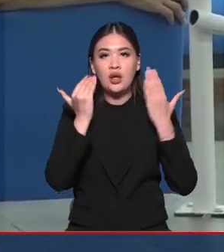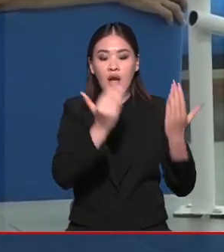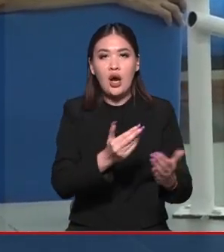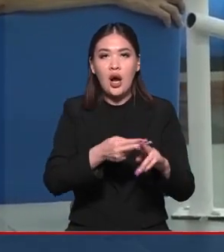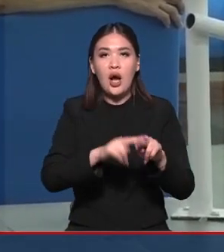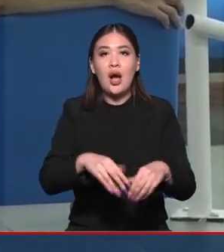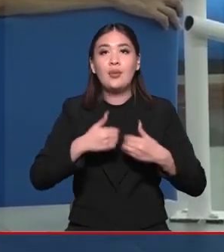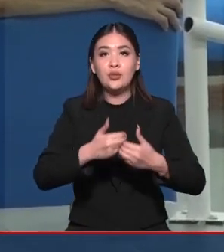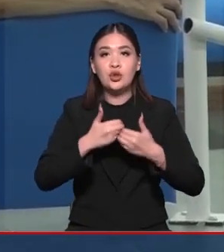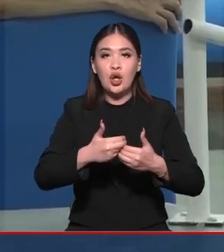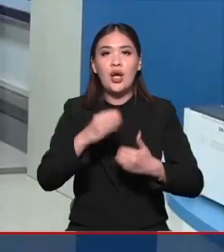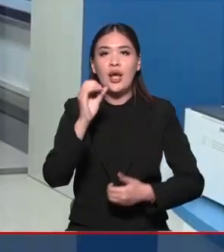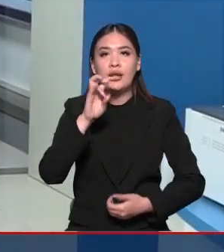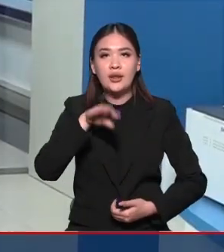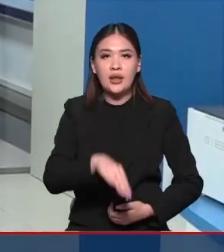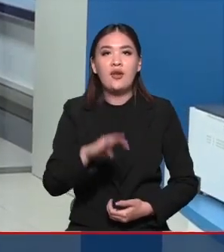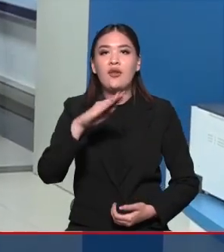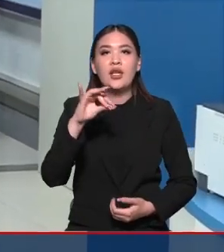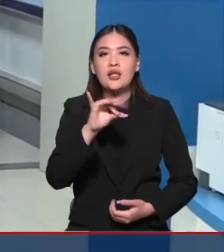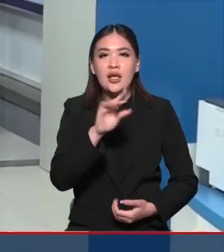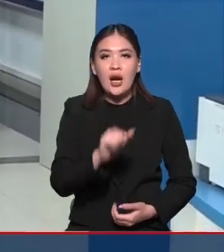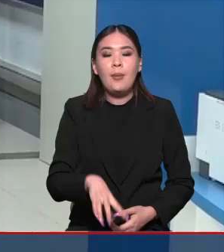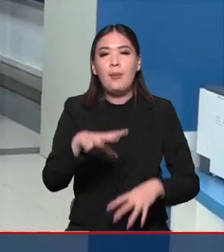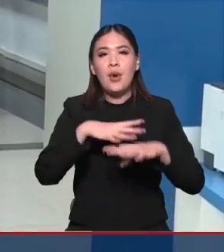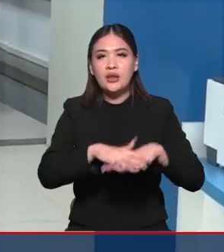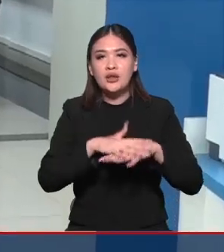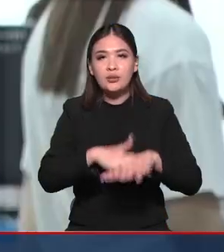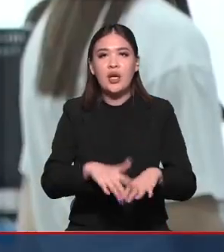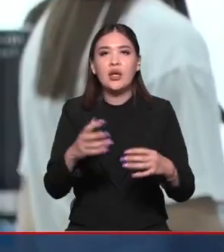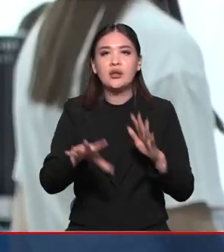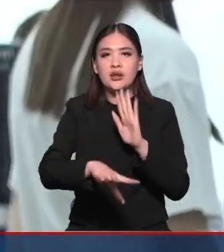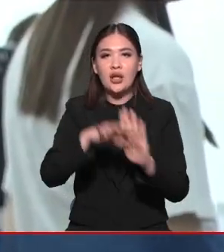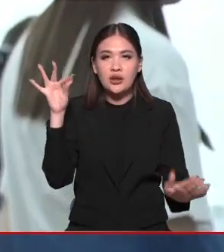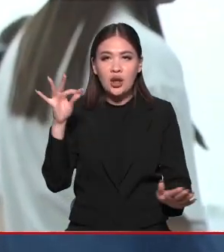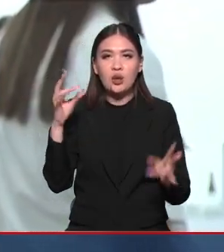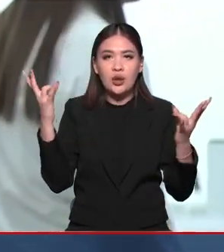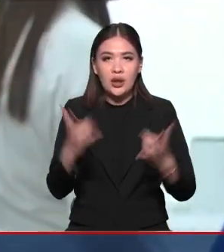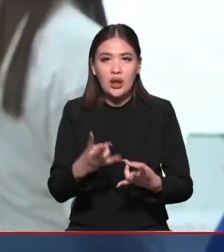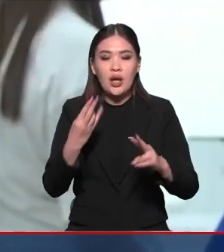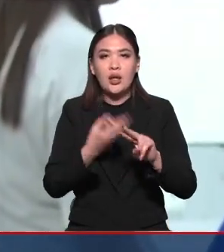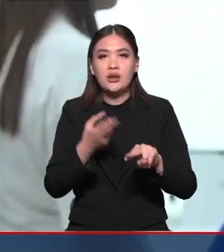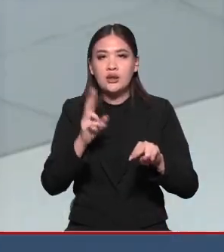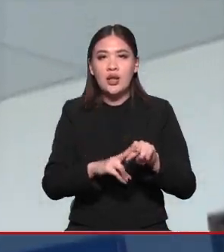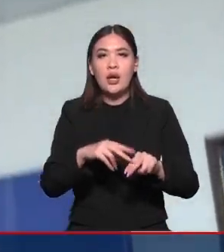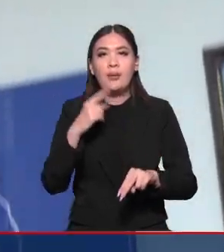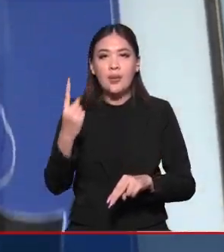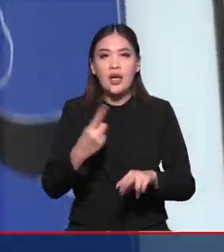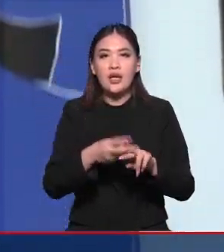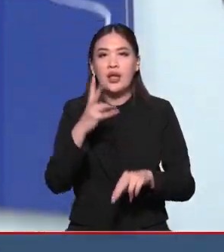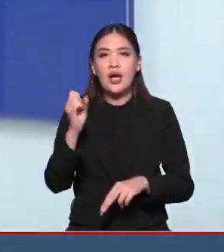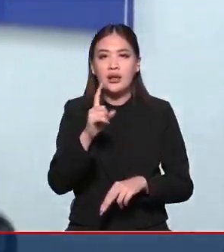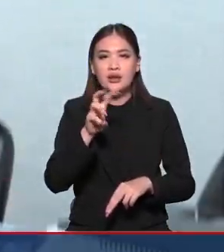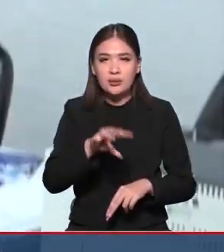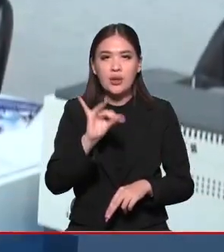Ал түлектер ұлттық бірыңғай тестілеуде физика, математика пәнін таңдауы шарт. Сондай талапкерлердің бірі Назым